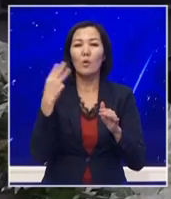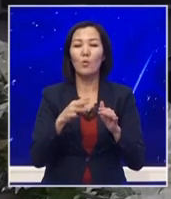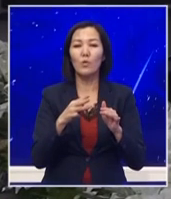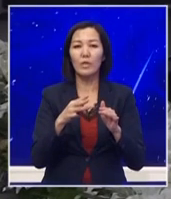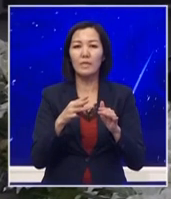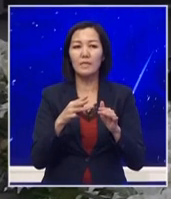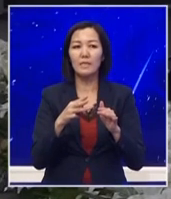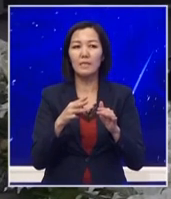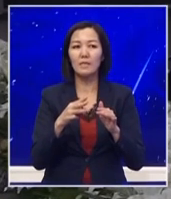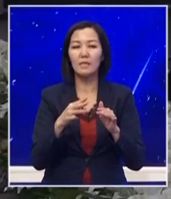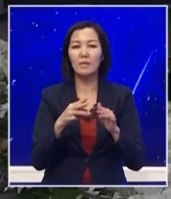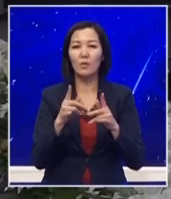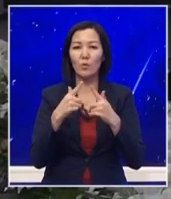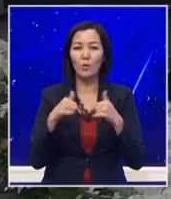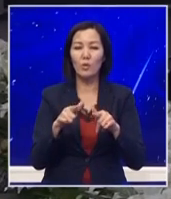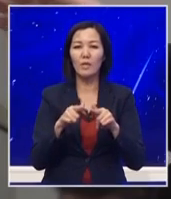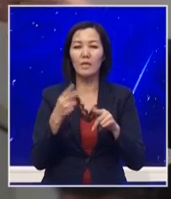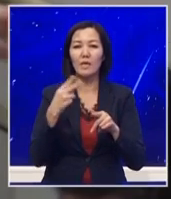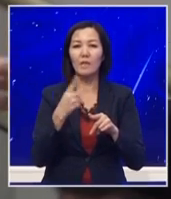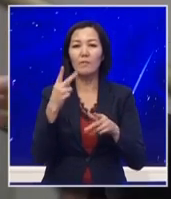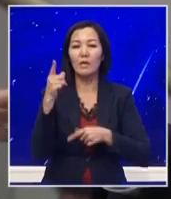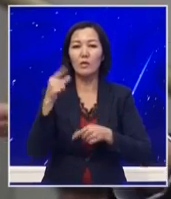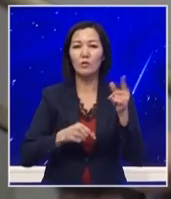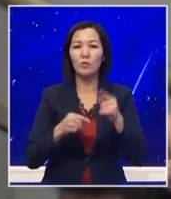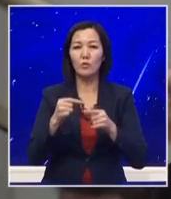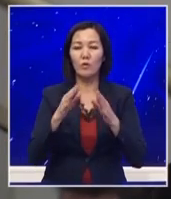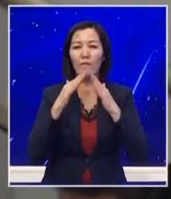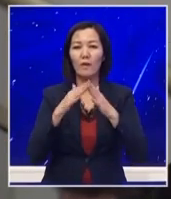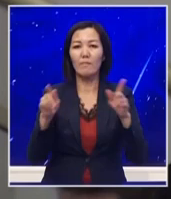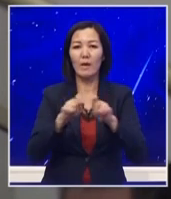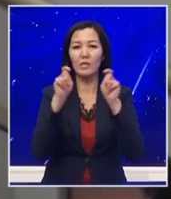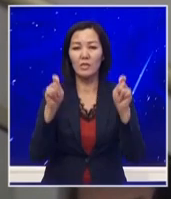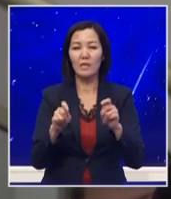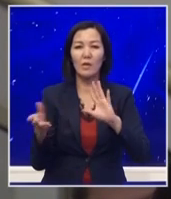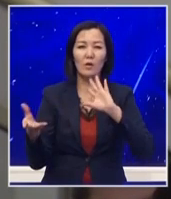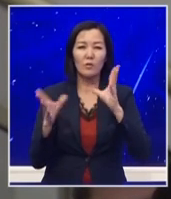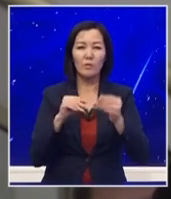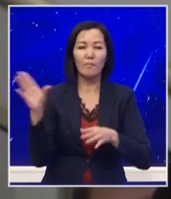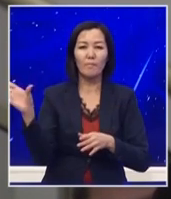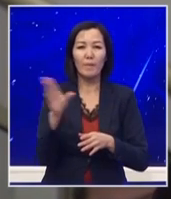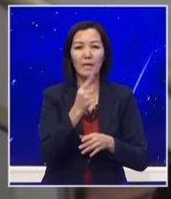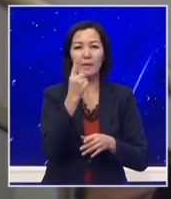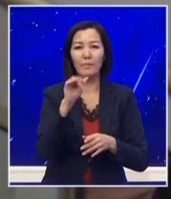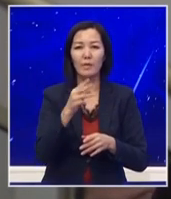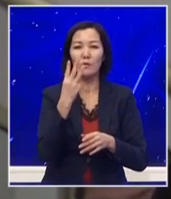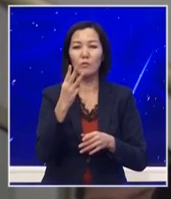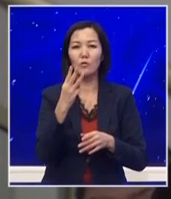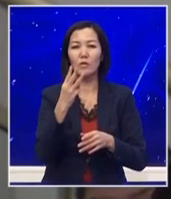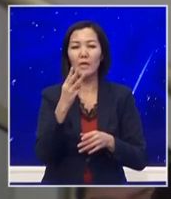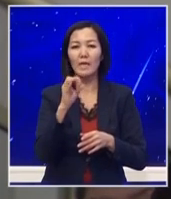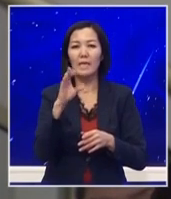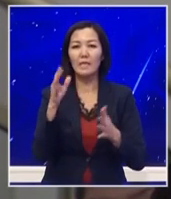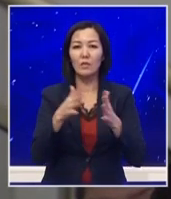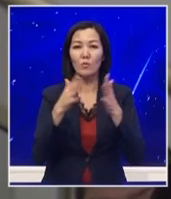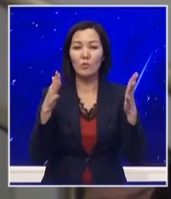аткорм площадка құрылады, 22 сүт тауарлы фермалар құру. Соның бәрі енді жалпы 1-3 есеге